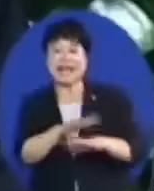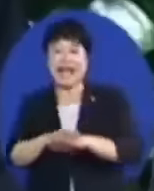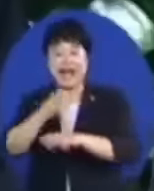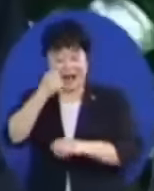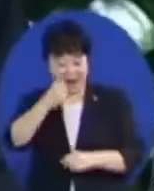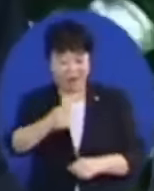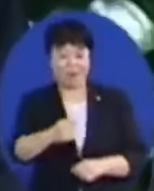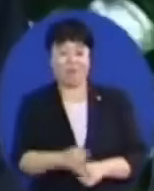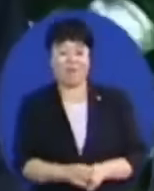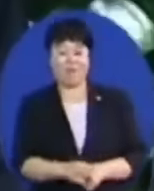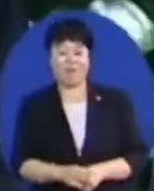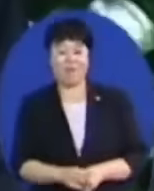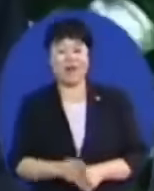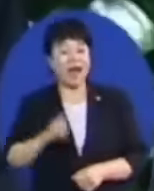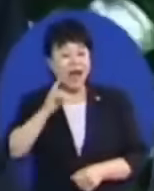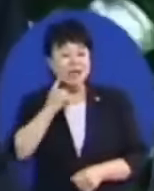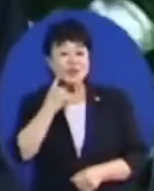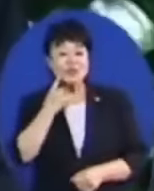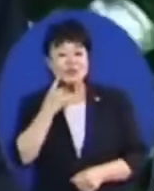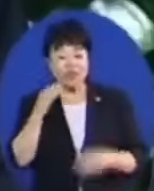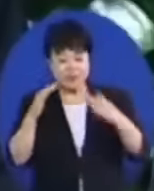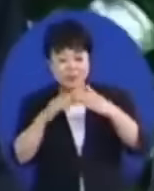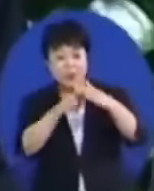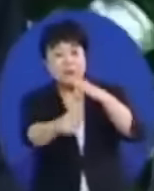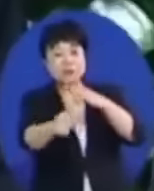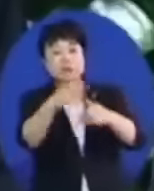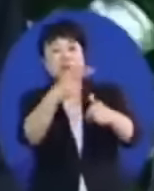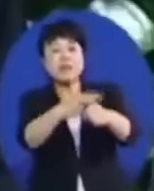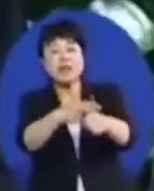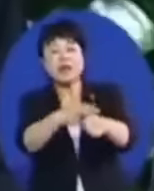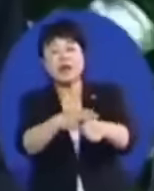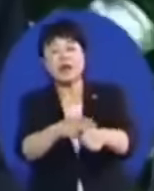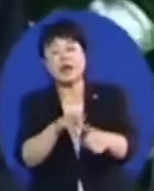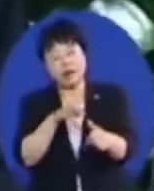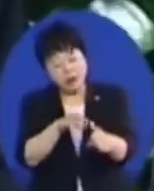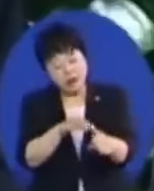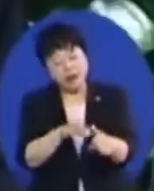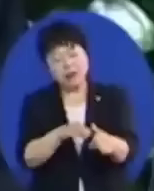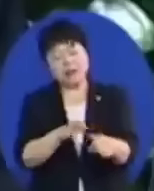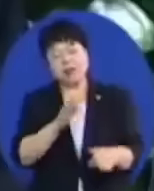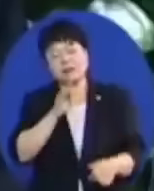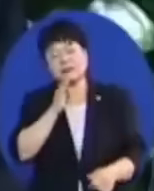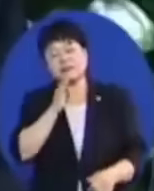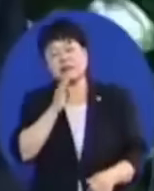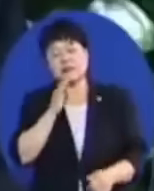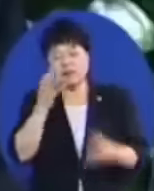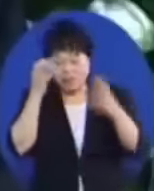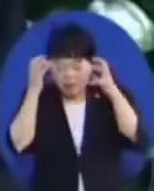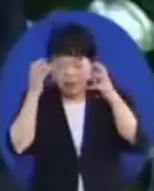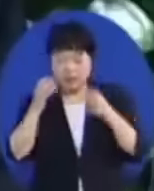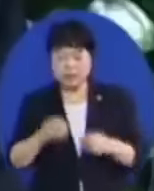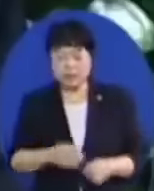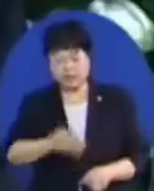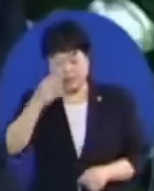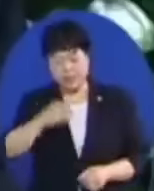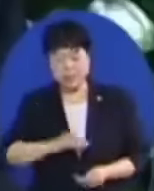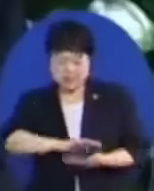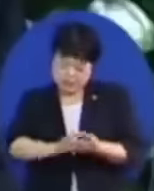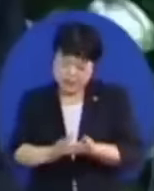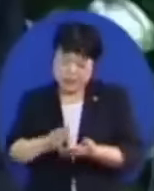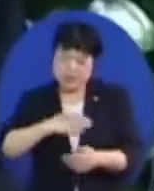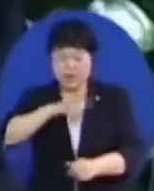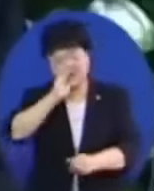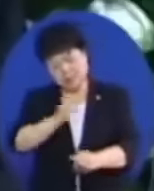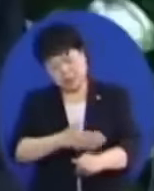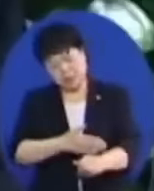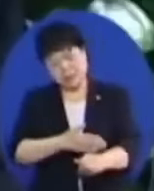그 아름다운 목장을 방문하게 된 선생님은 눈물을 글썽이며 여보게, 나는 참으로 많은 아이들의 꿈을 훔쳤어. 다행히 자네는